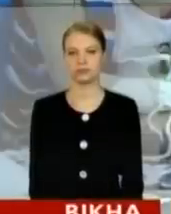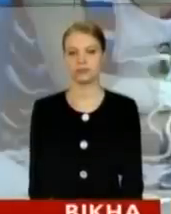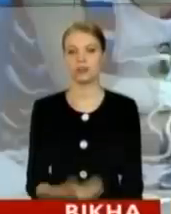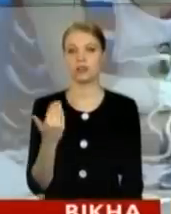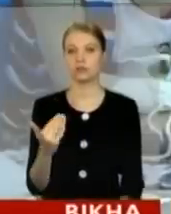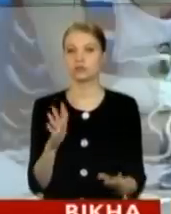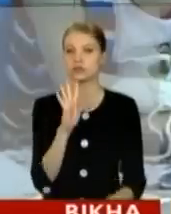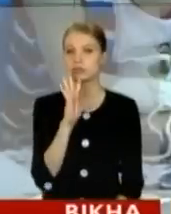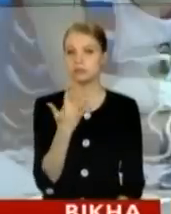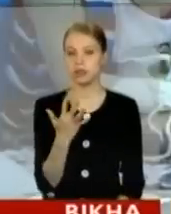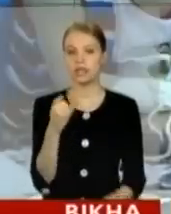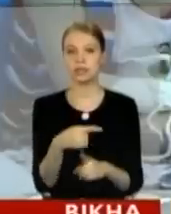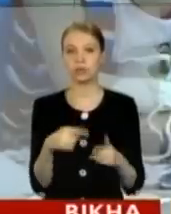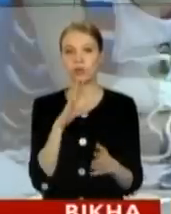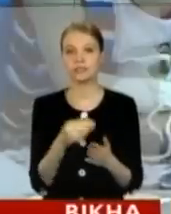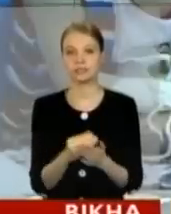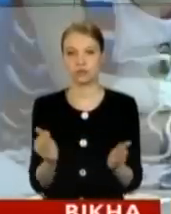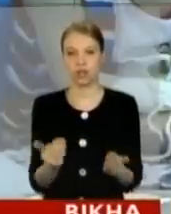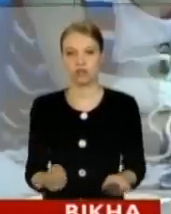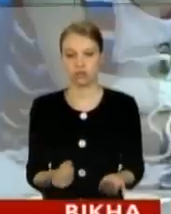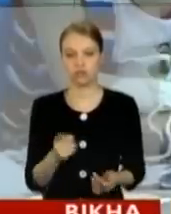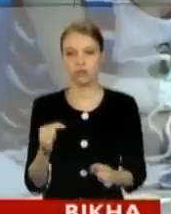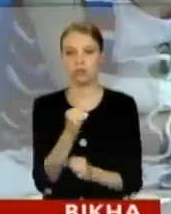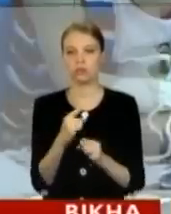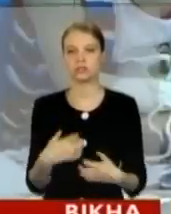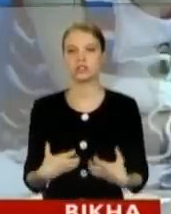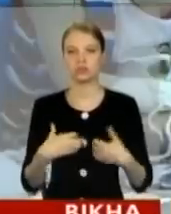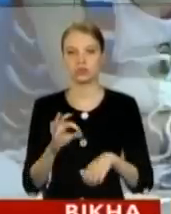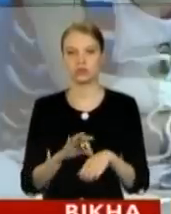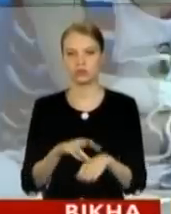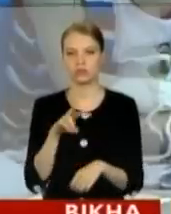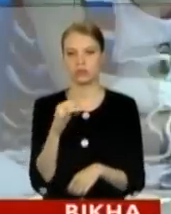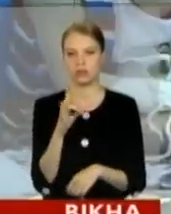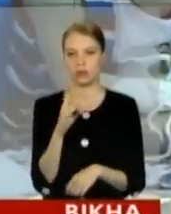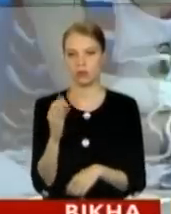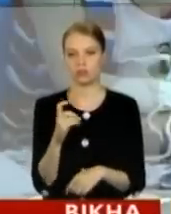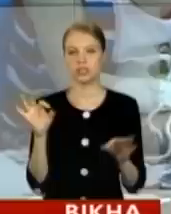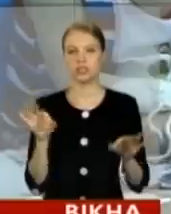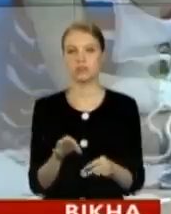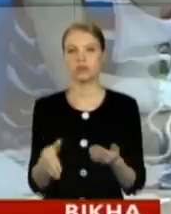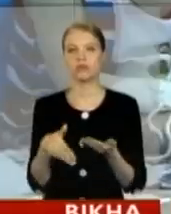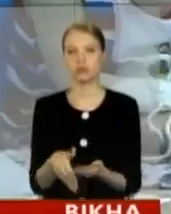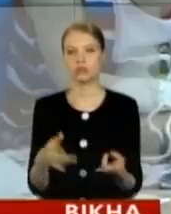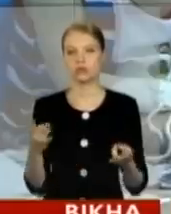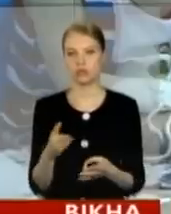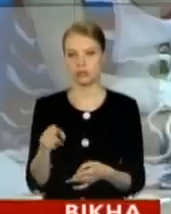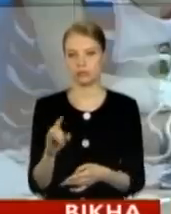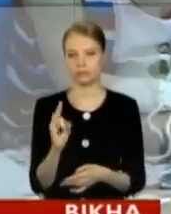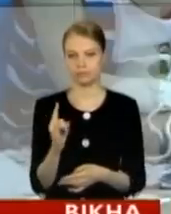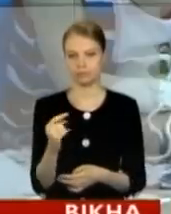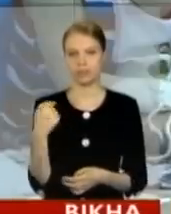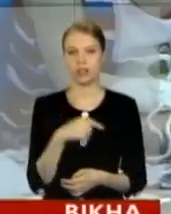Йому лише 5, і половину свого маленького життя він бореться зі страшною хворобою – лейкозом. Термінова допомога потрібна Тимурові